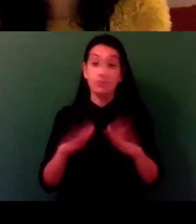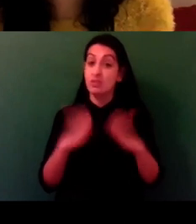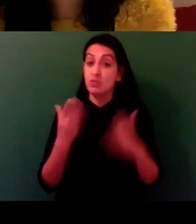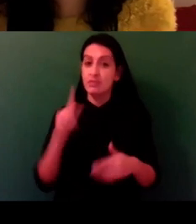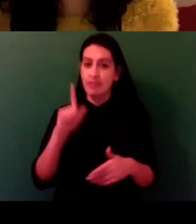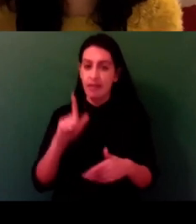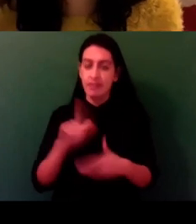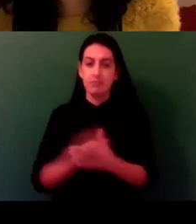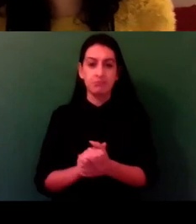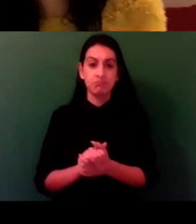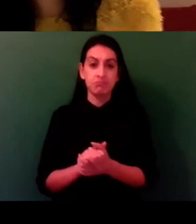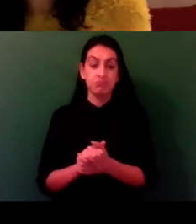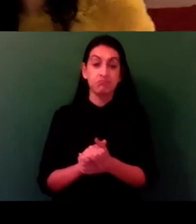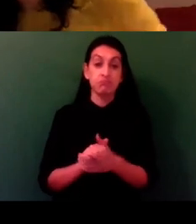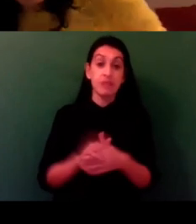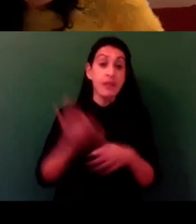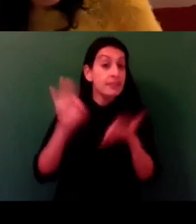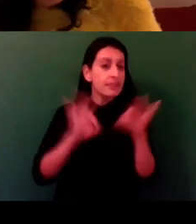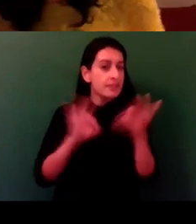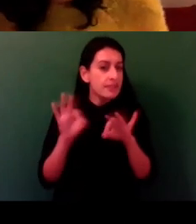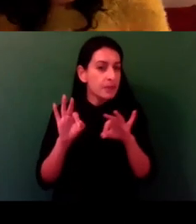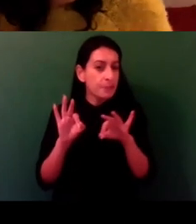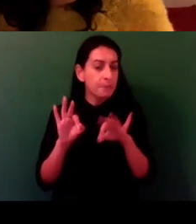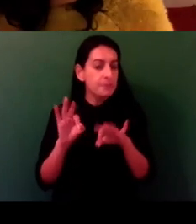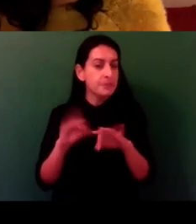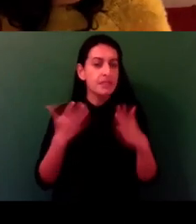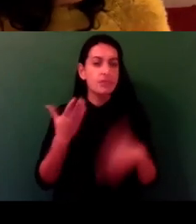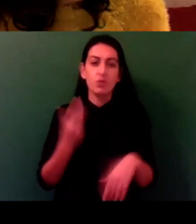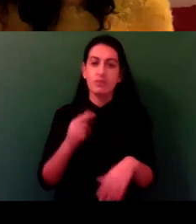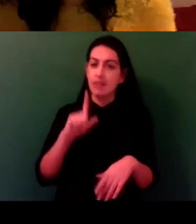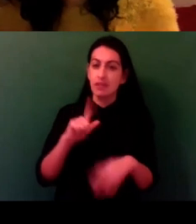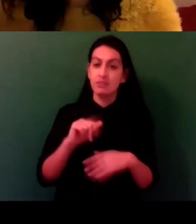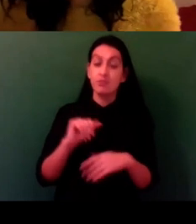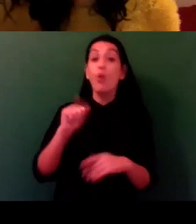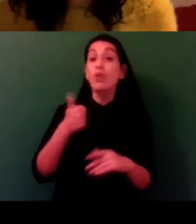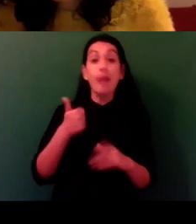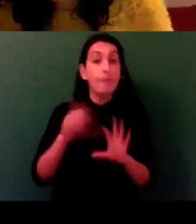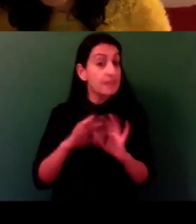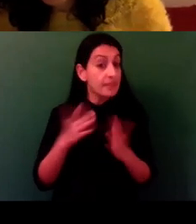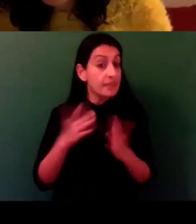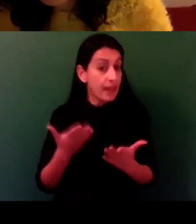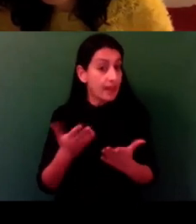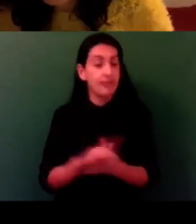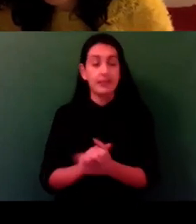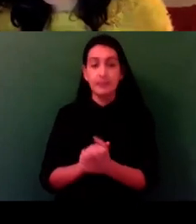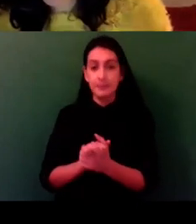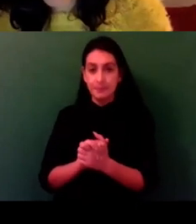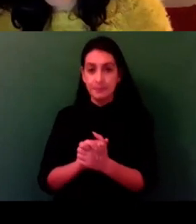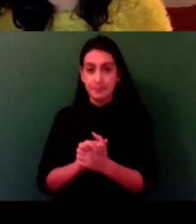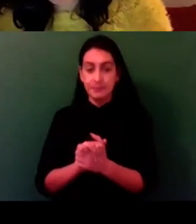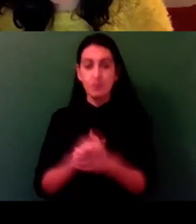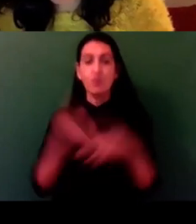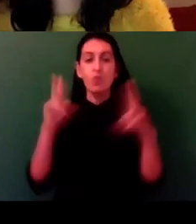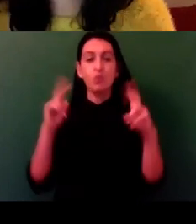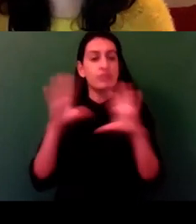yer aldığı, tasarımın işlevi bu katılımda nasıl yer alabilir gibi bir meseleden